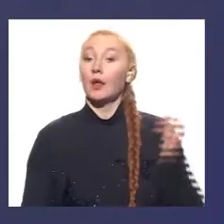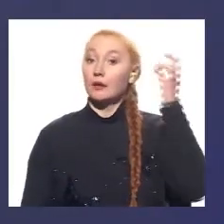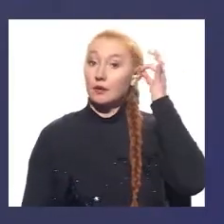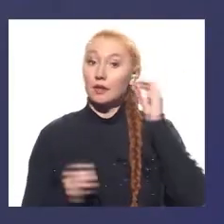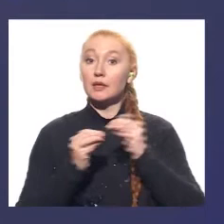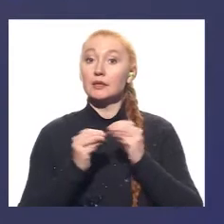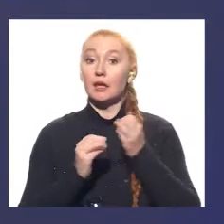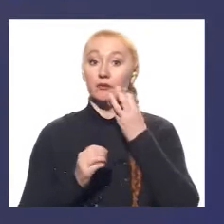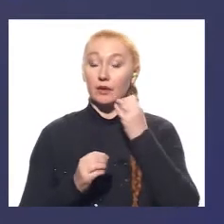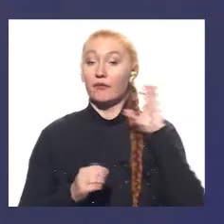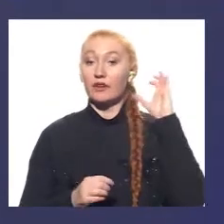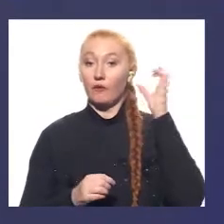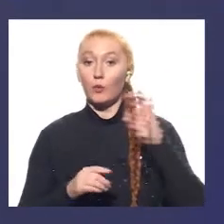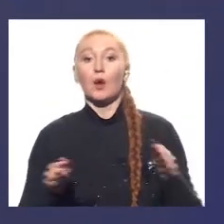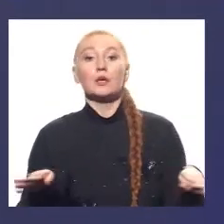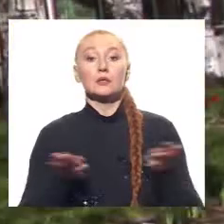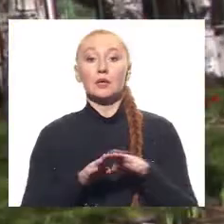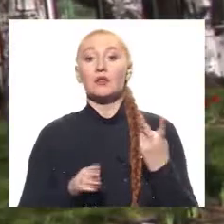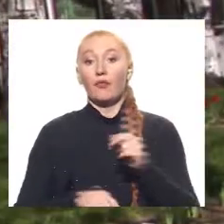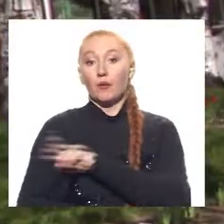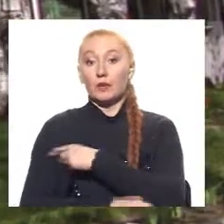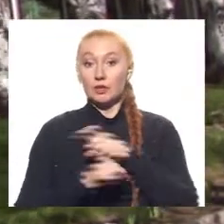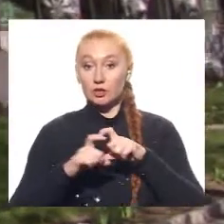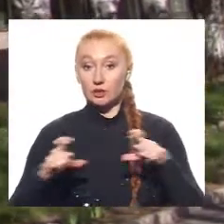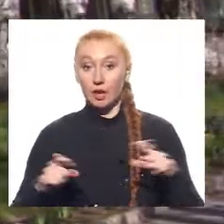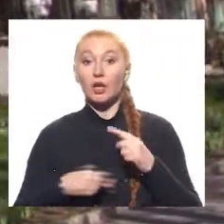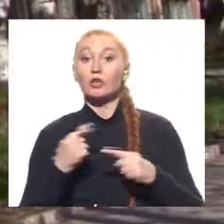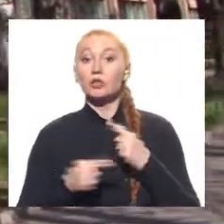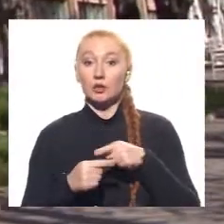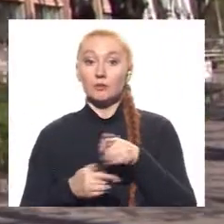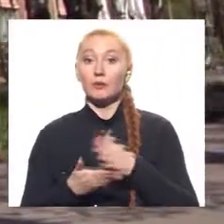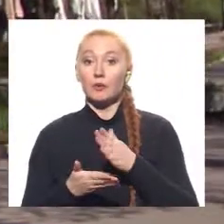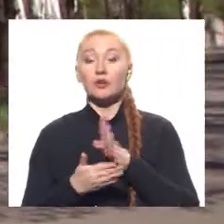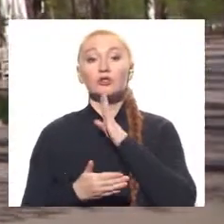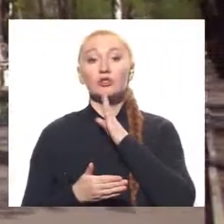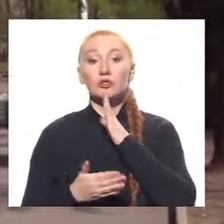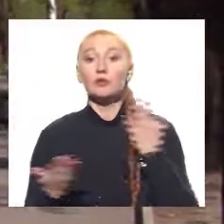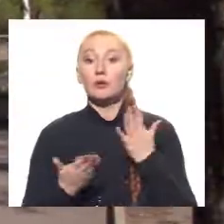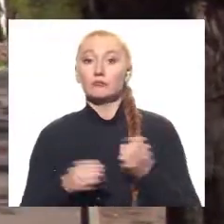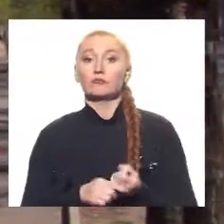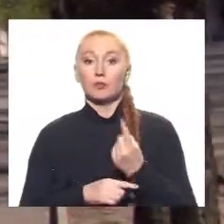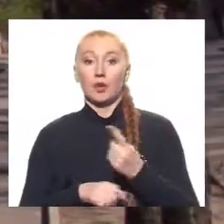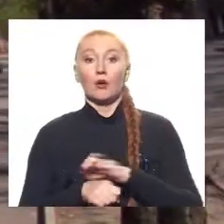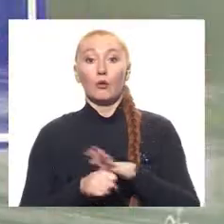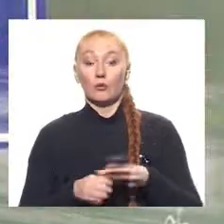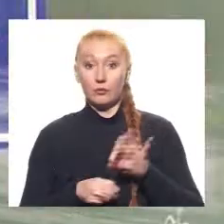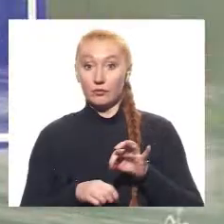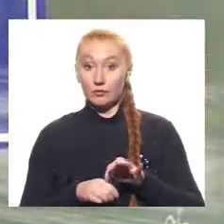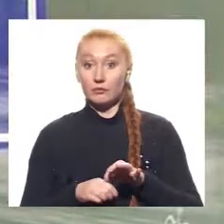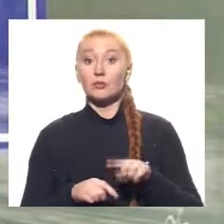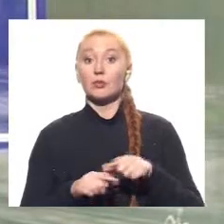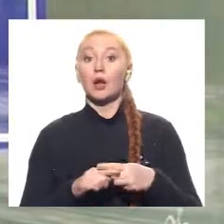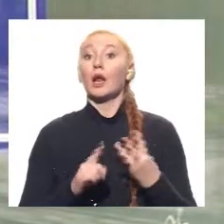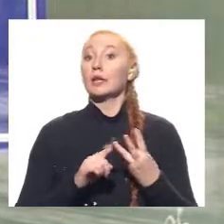Нагадаю, 10 квітня у Кривому Розі закрили 2 медичні заклади через перебування там жінки, в якої виявили коронавірус. У